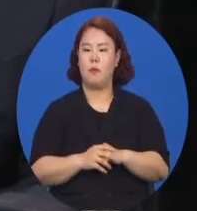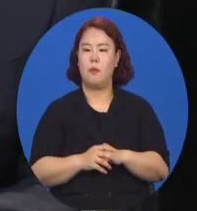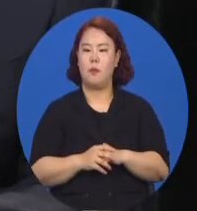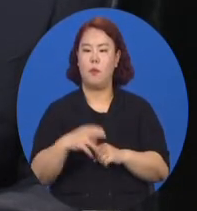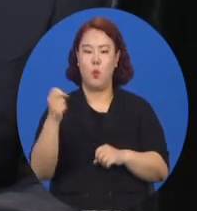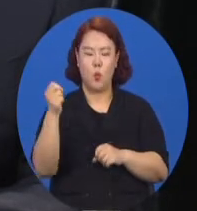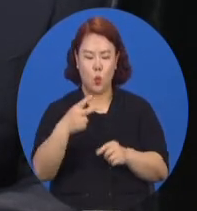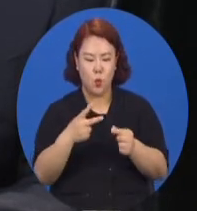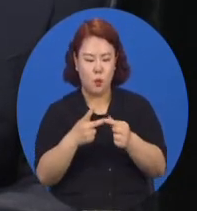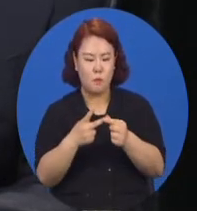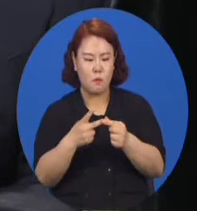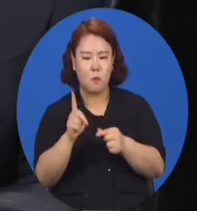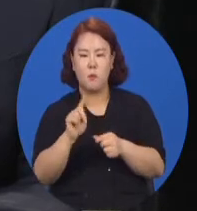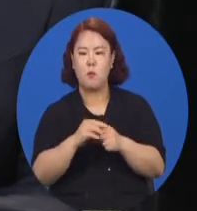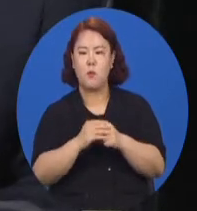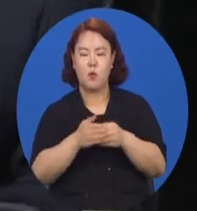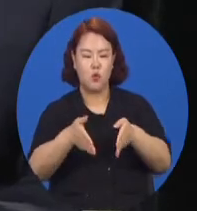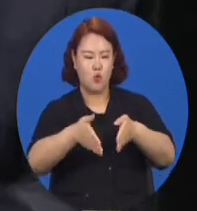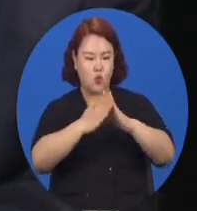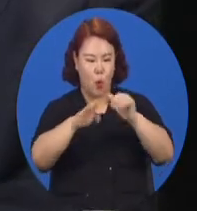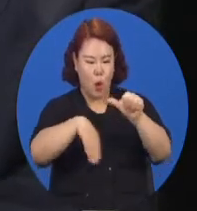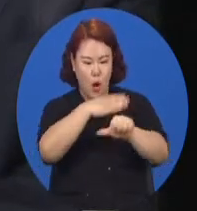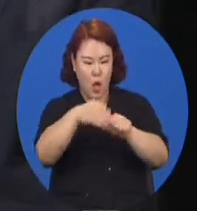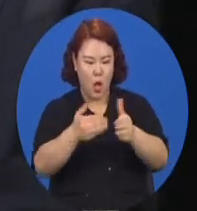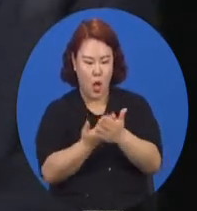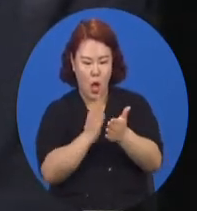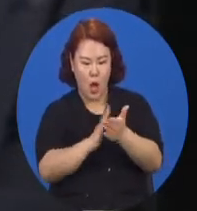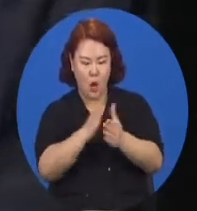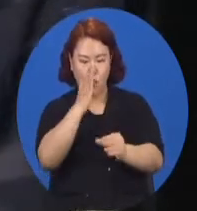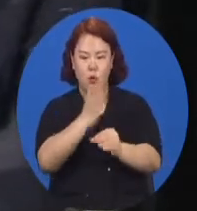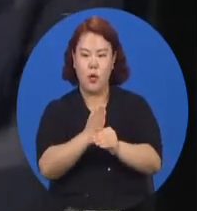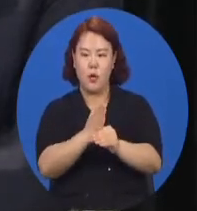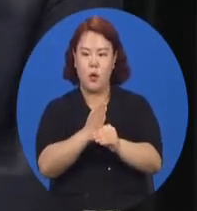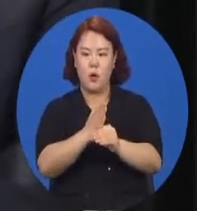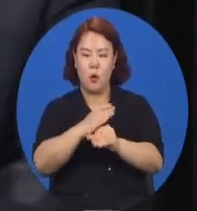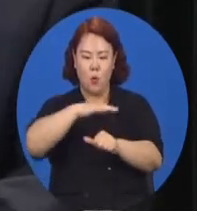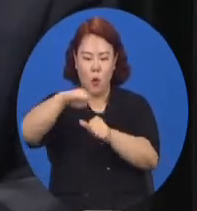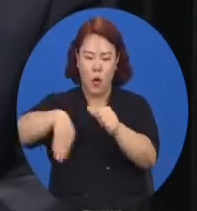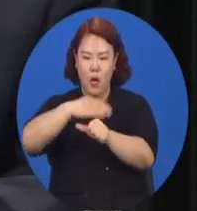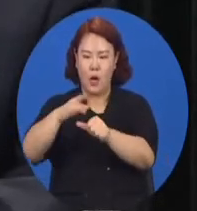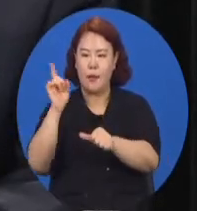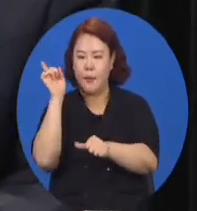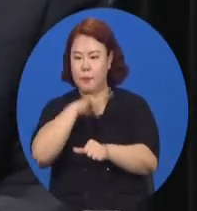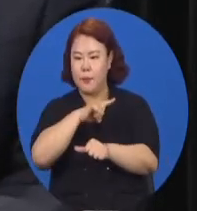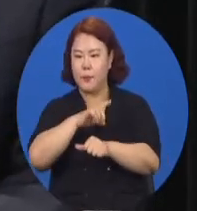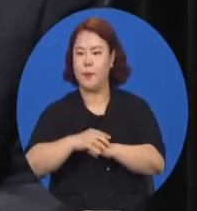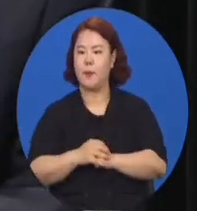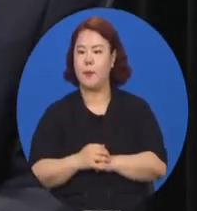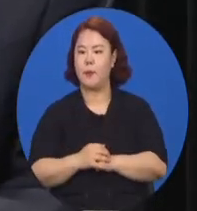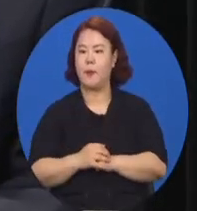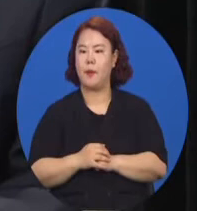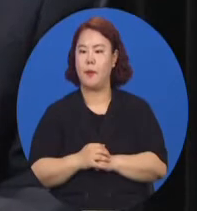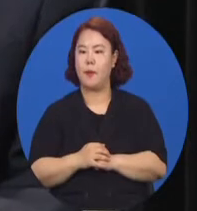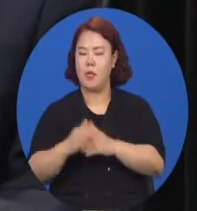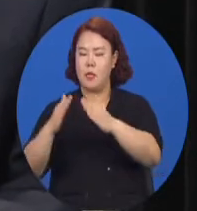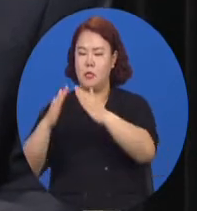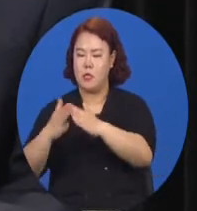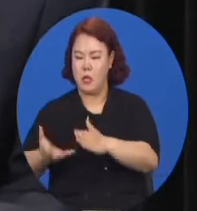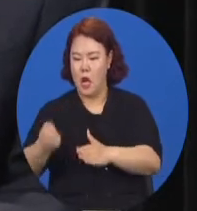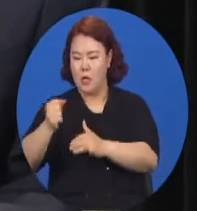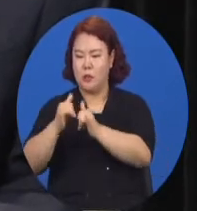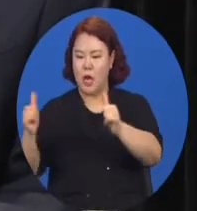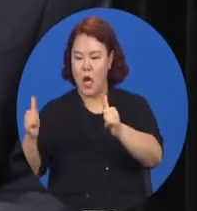또 하나의 측면은 주거 환경 개선 중에서도 우리 저 환경이 나쁜 그 주거를 가지고 있는